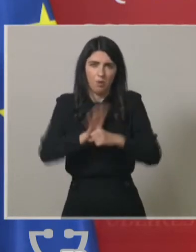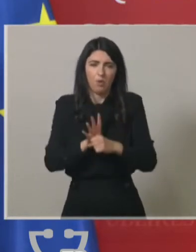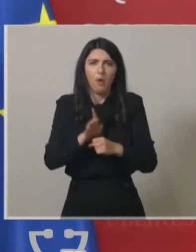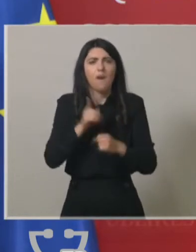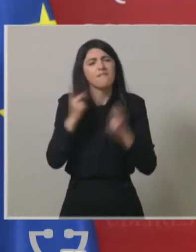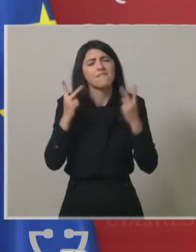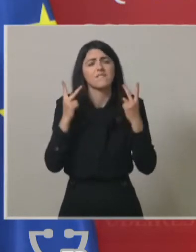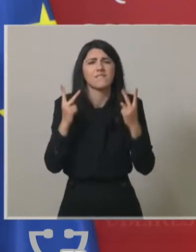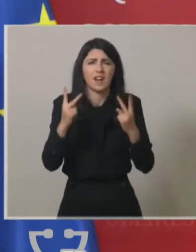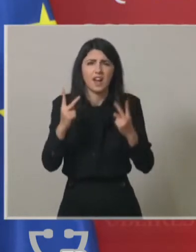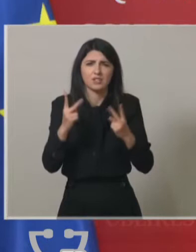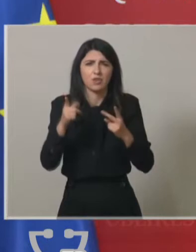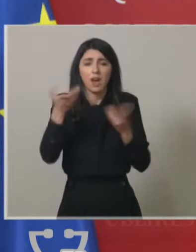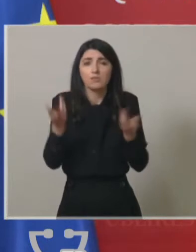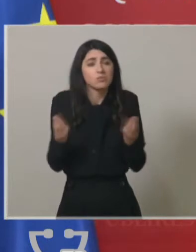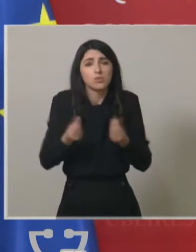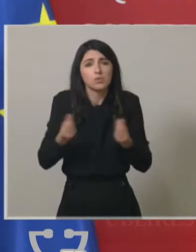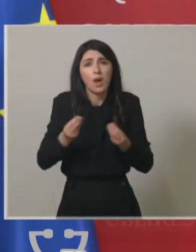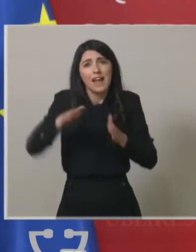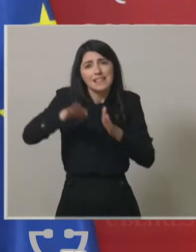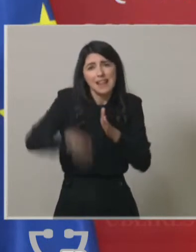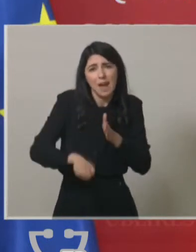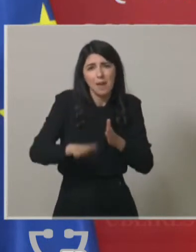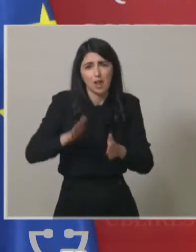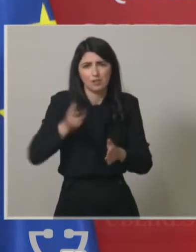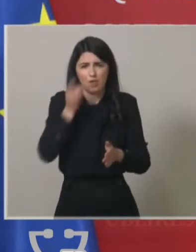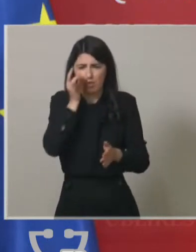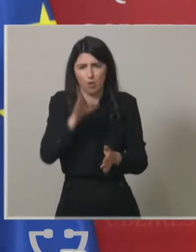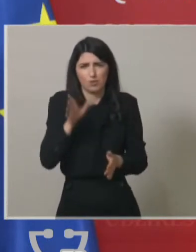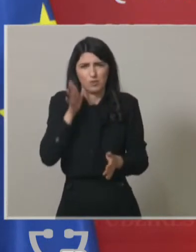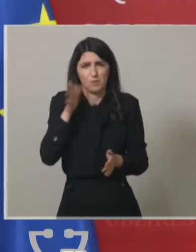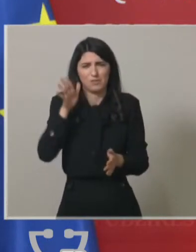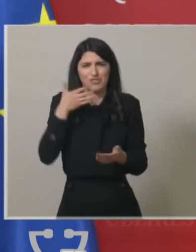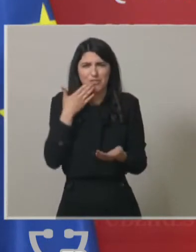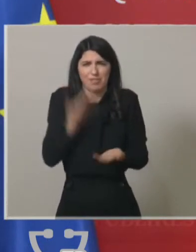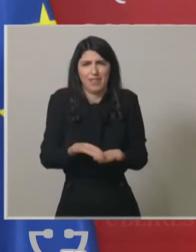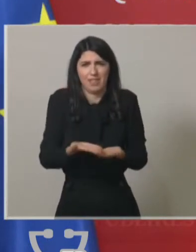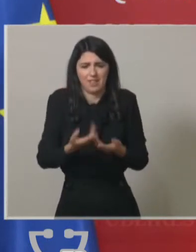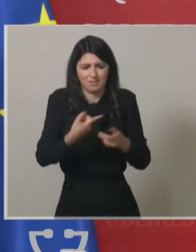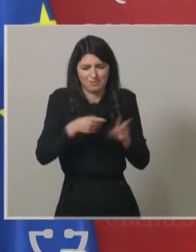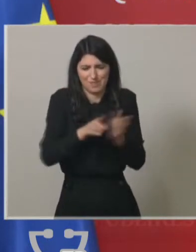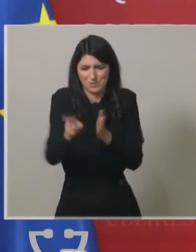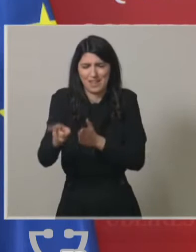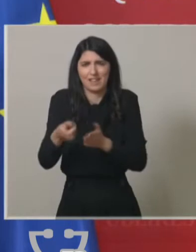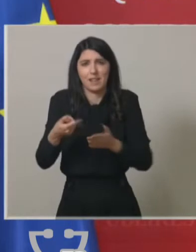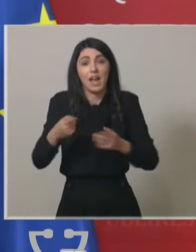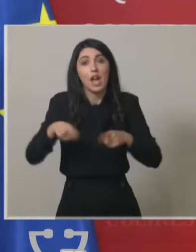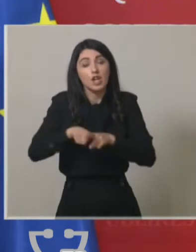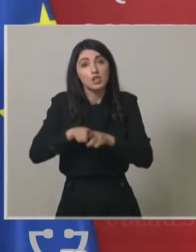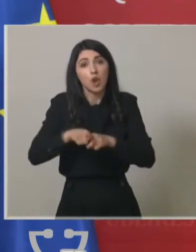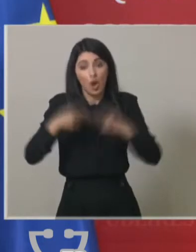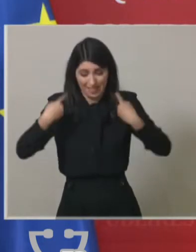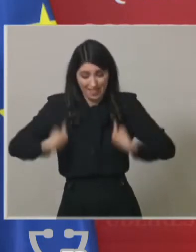одигра клучна улога во намалувањето на штетните ефекти врз здравјето на популацијата и општеството воопшто, јакнење